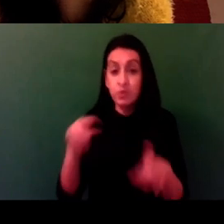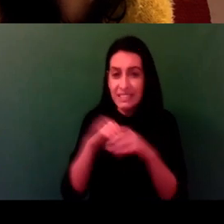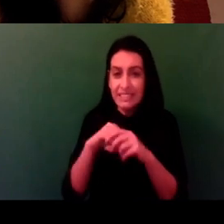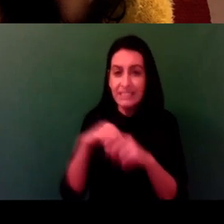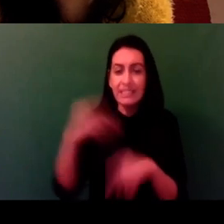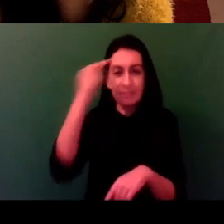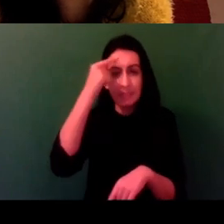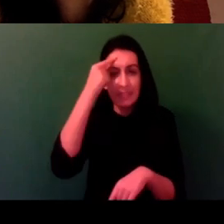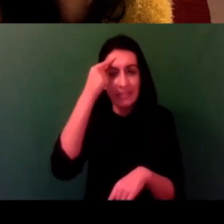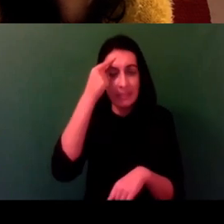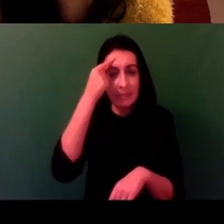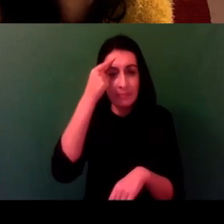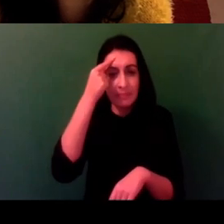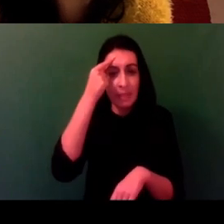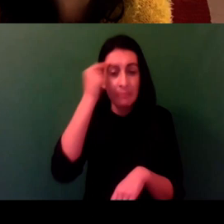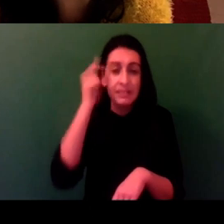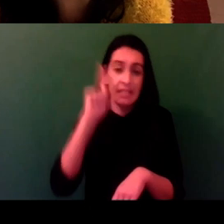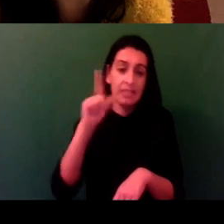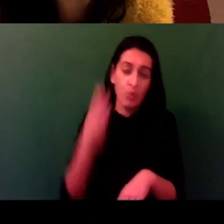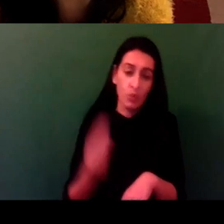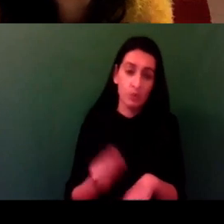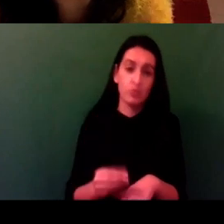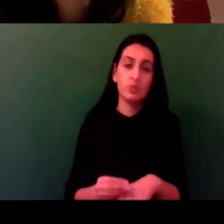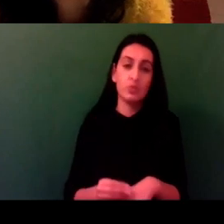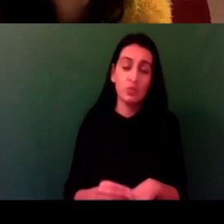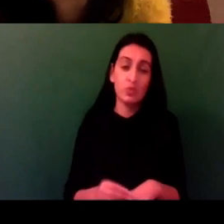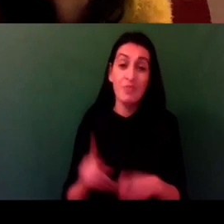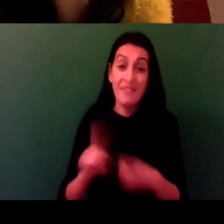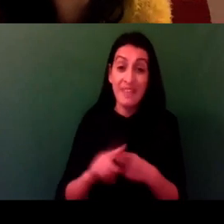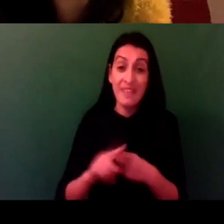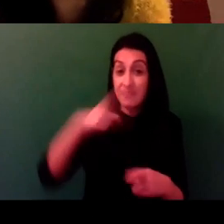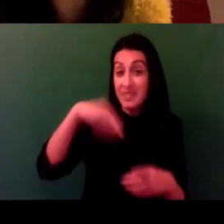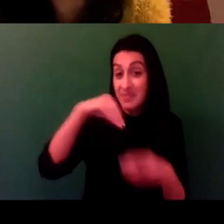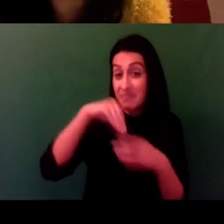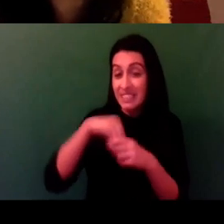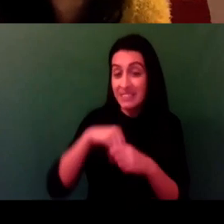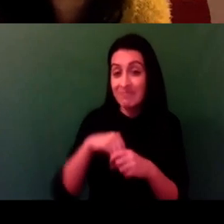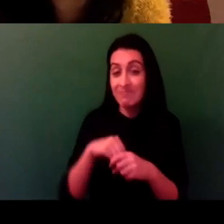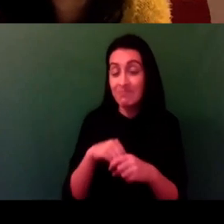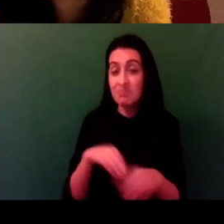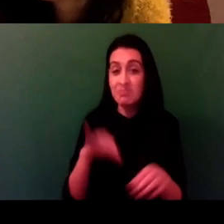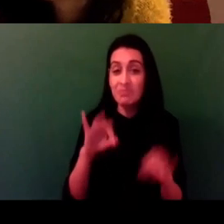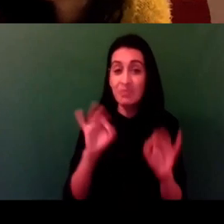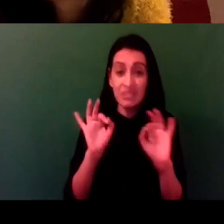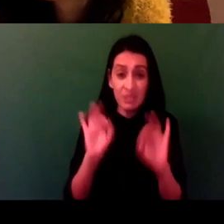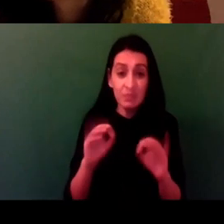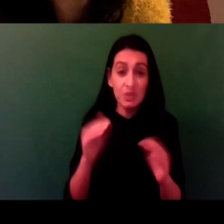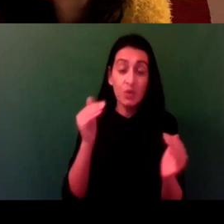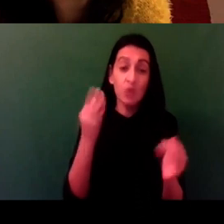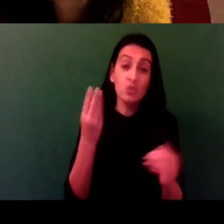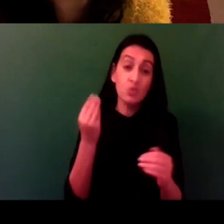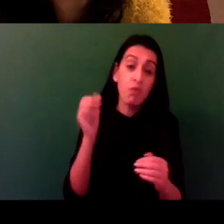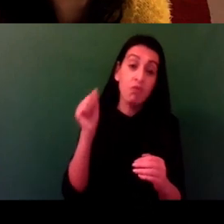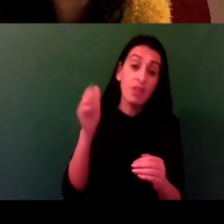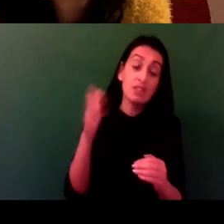verelim, teslim edelim. Evet. Onun altını çizmek istedim. O yüzden henüz oluşmadı, oluşamadı. Bunun mücadelesinde vermek gerekiyor bu açıdan.